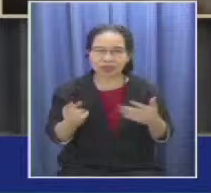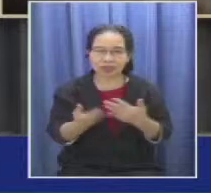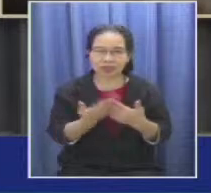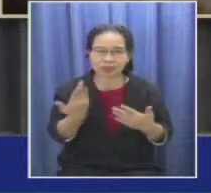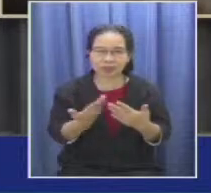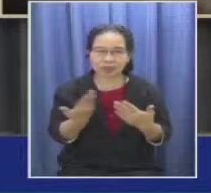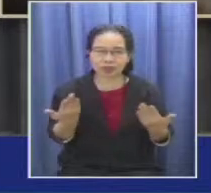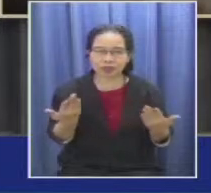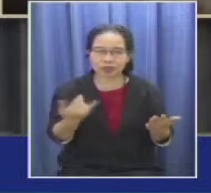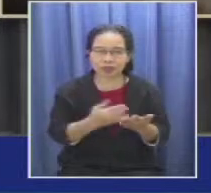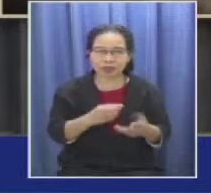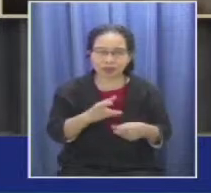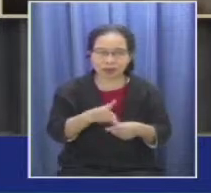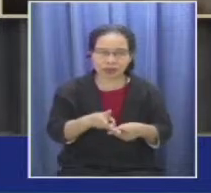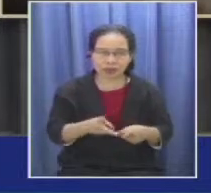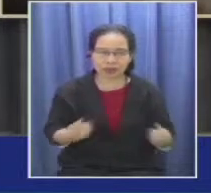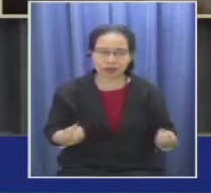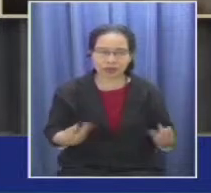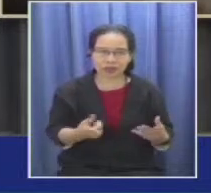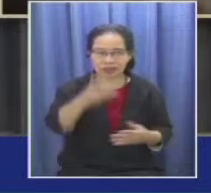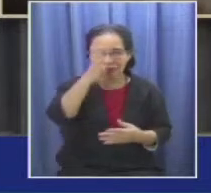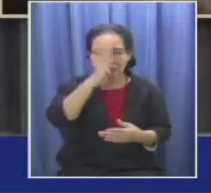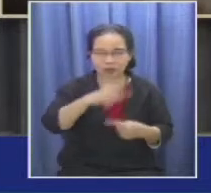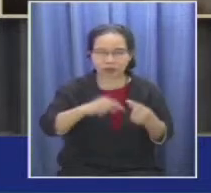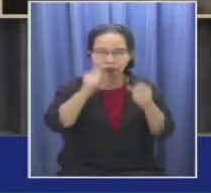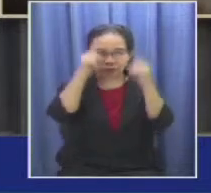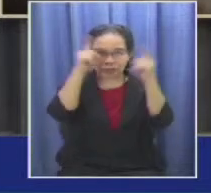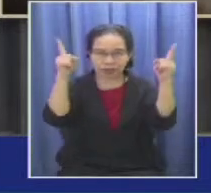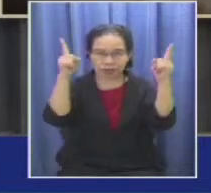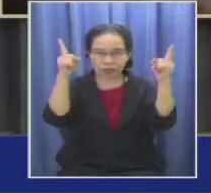Yesu dimu amen Mpaebɔ